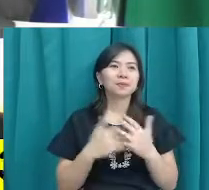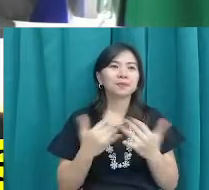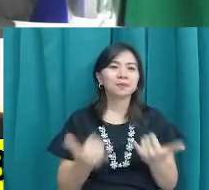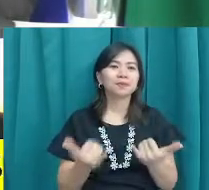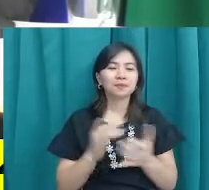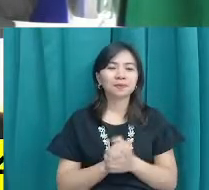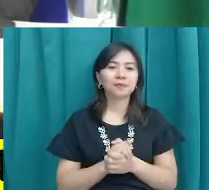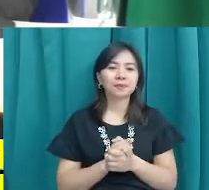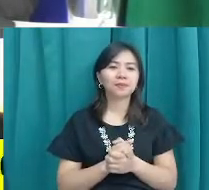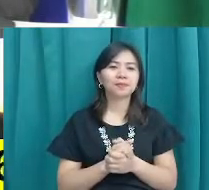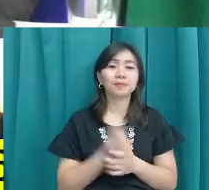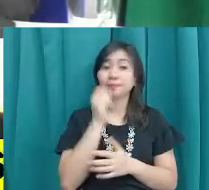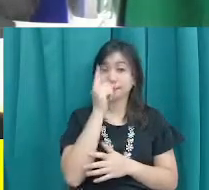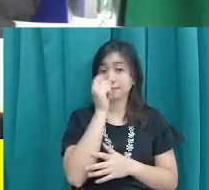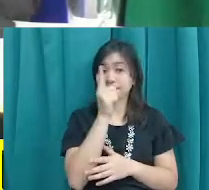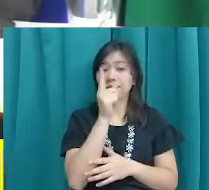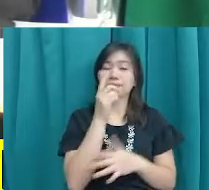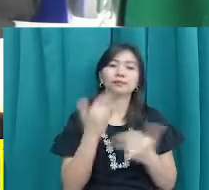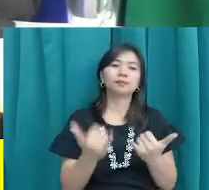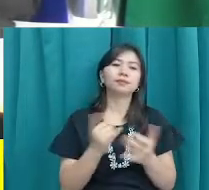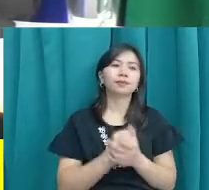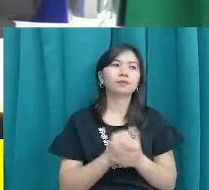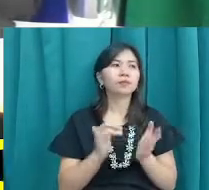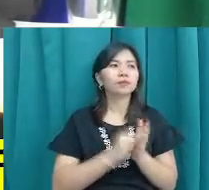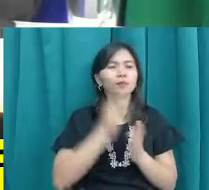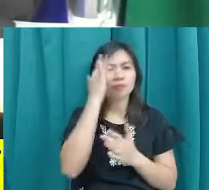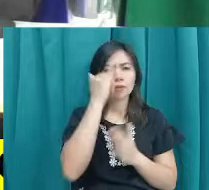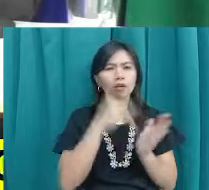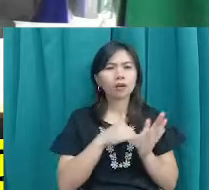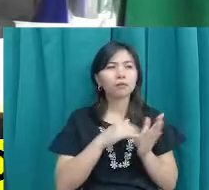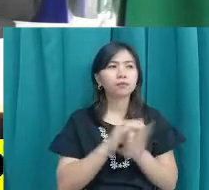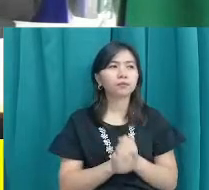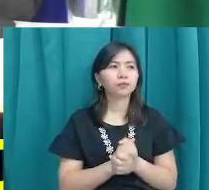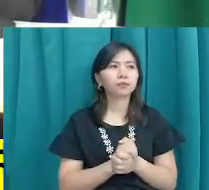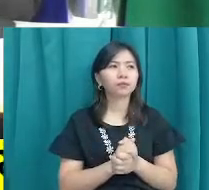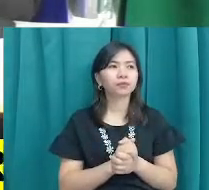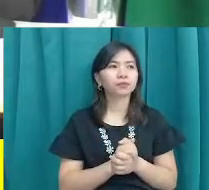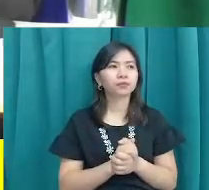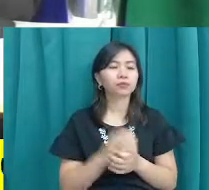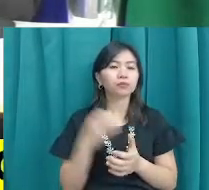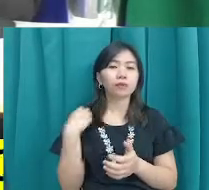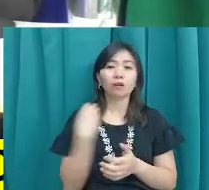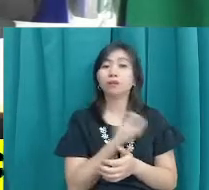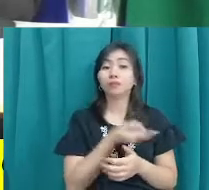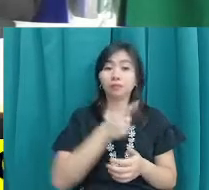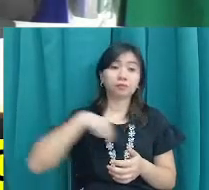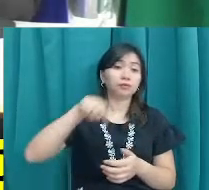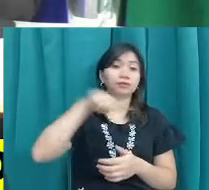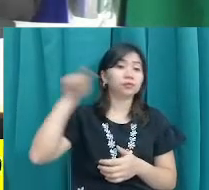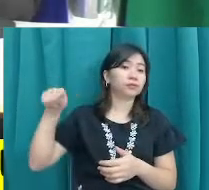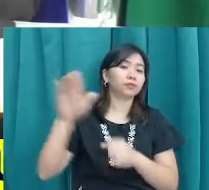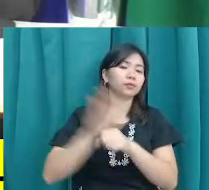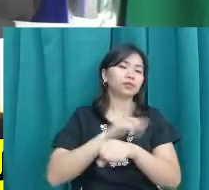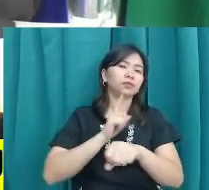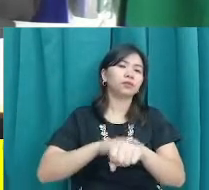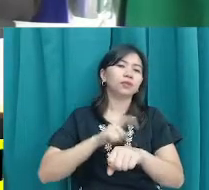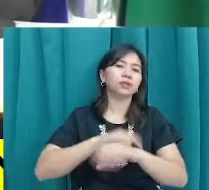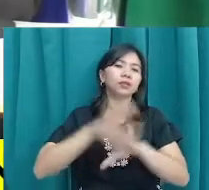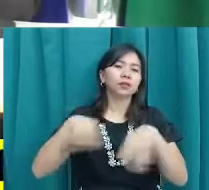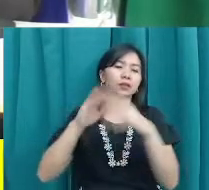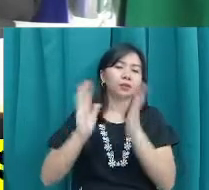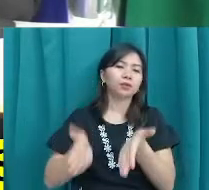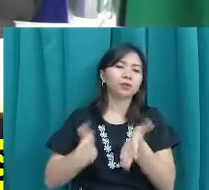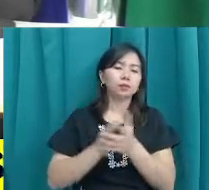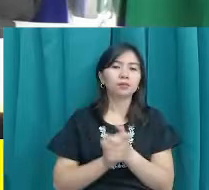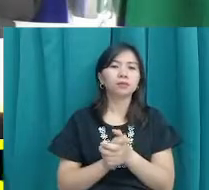mangyayari yan. Totoong mangyayari yan. Kaya nga sabi ko, pag alimbawa sa atin, mga full-time staff, hindi dito. You see? Ayan